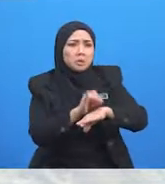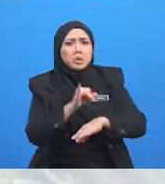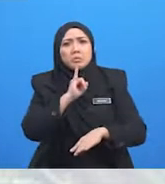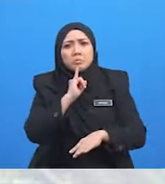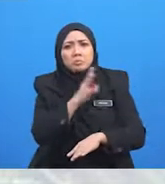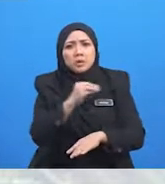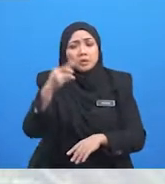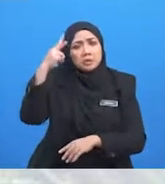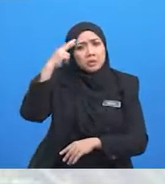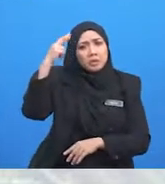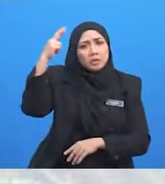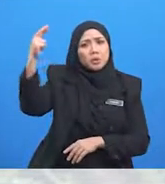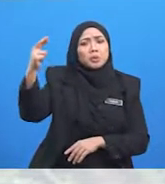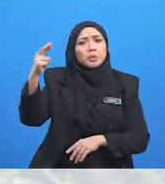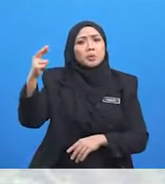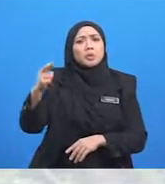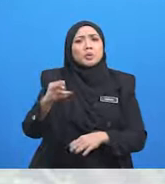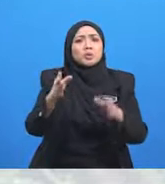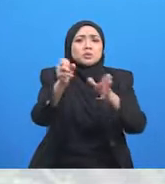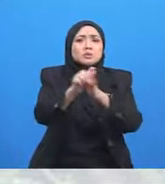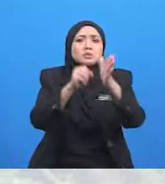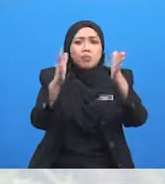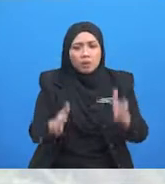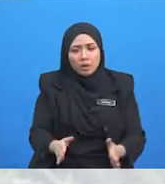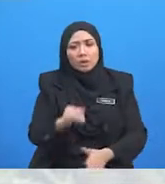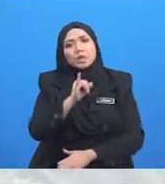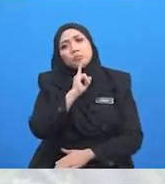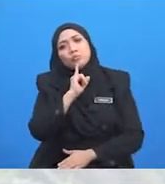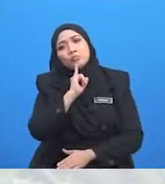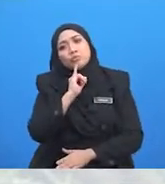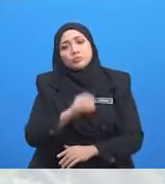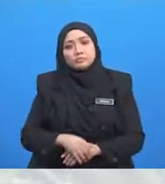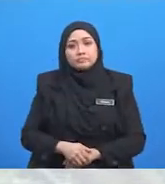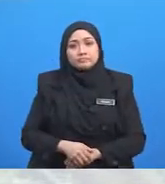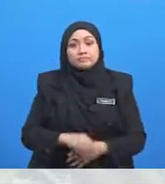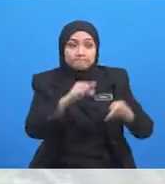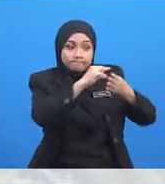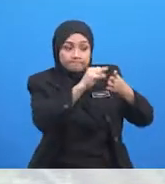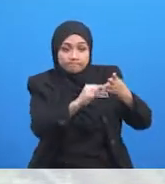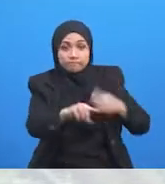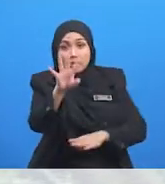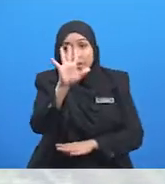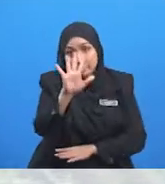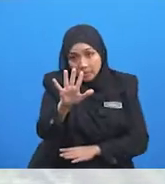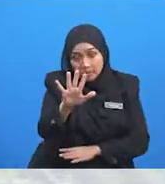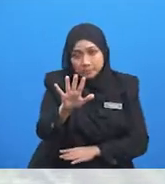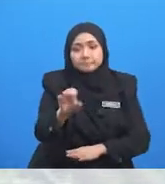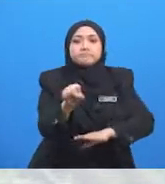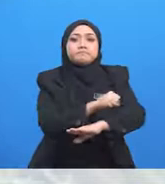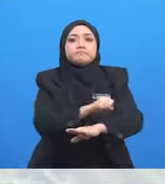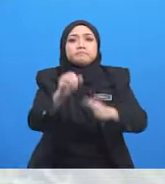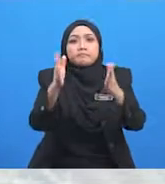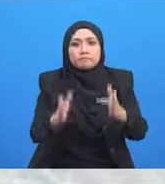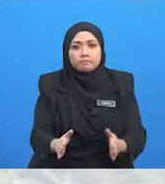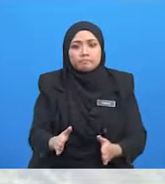merindui pesanan seorang ibu. Pada rangkap kelima pula, penyajak